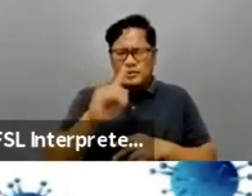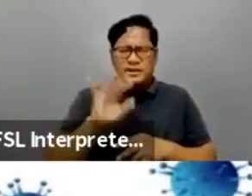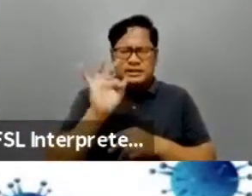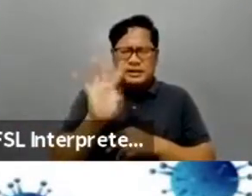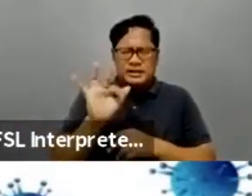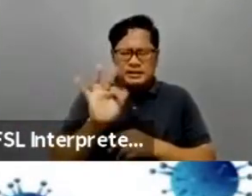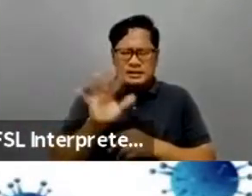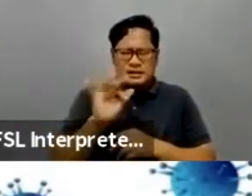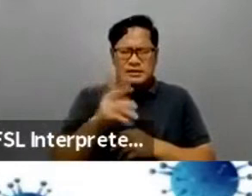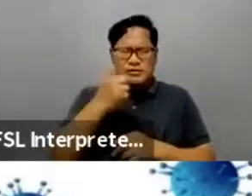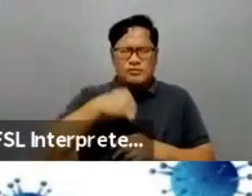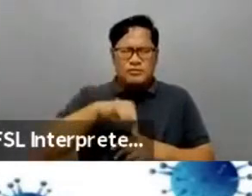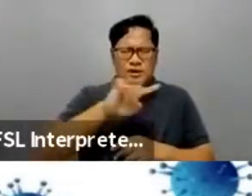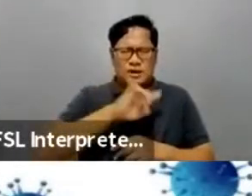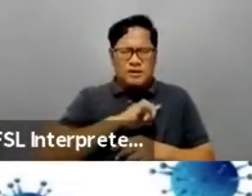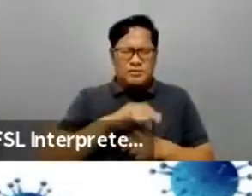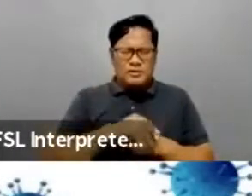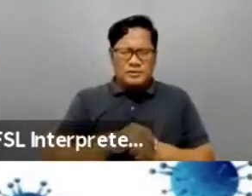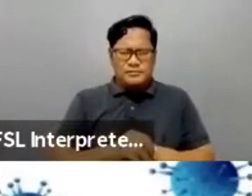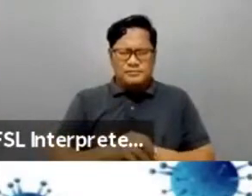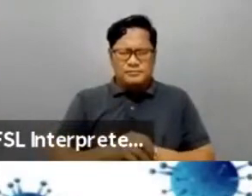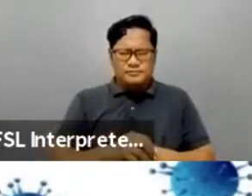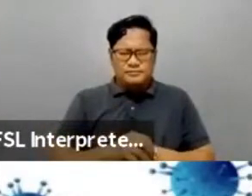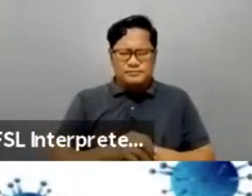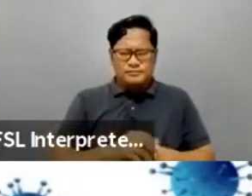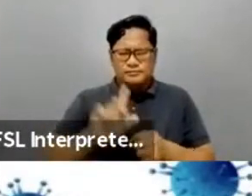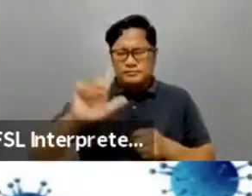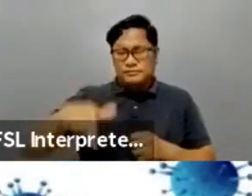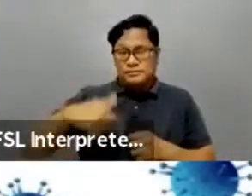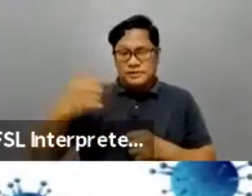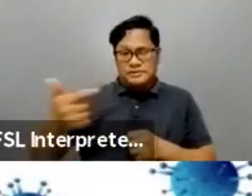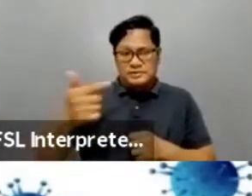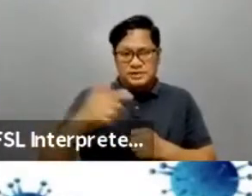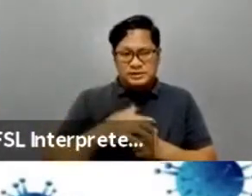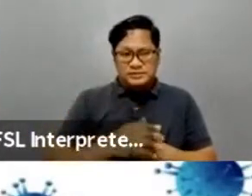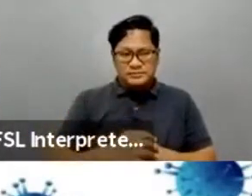COVID-19 ang ating contact tracing. Next please.